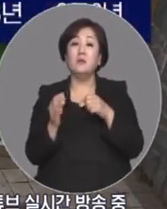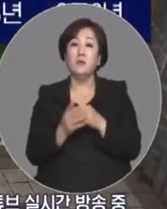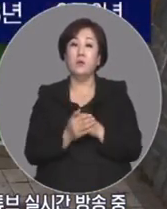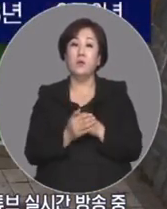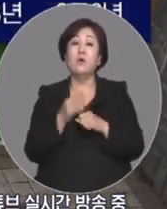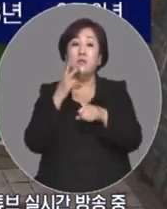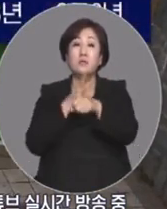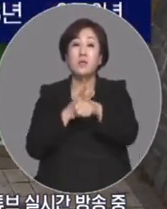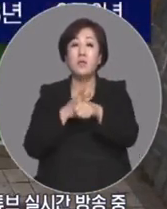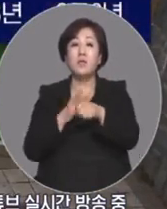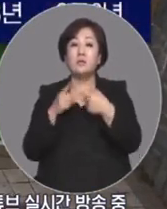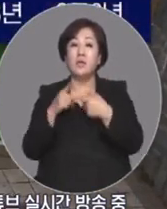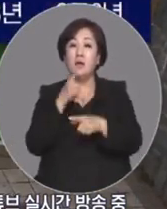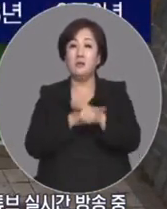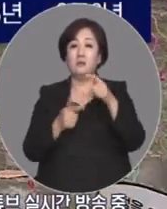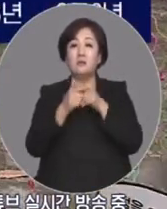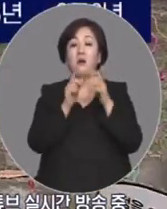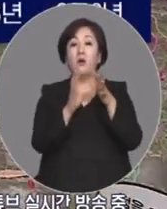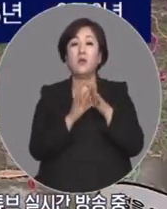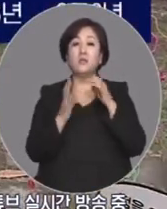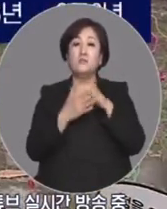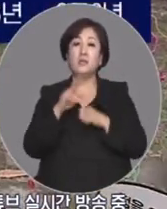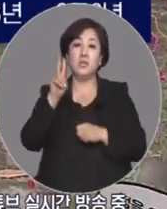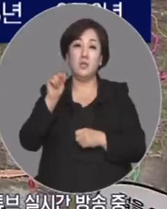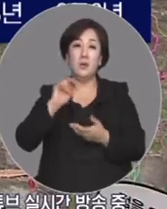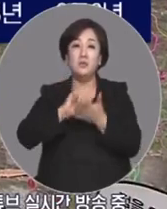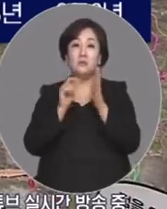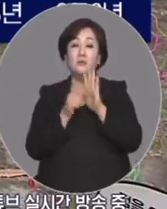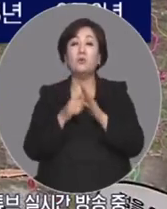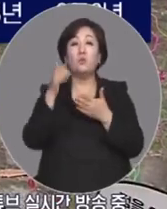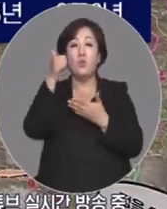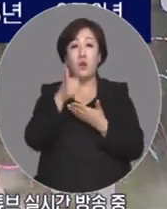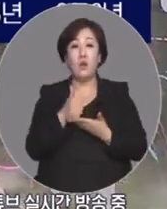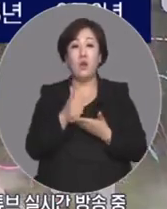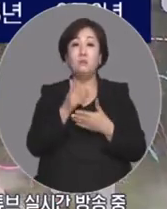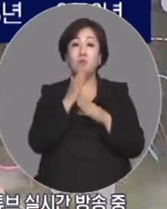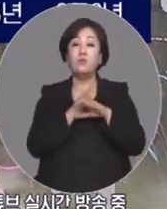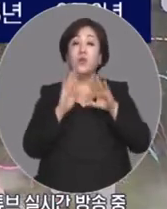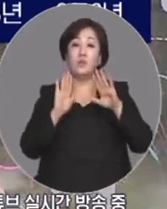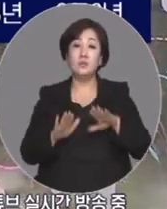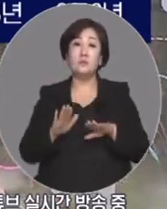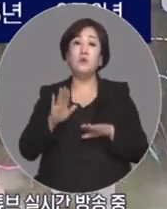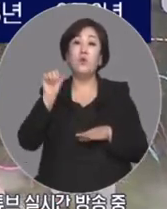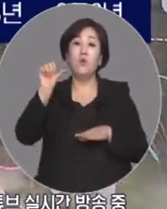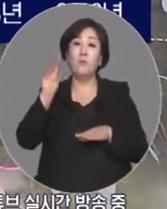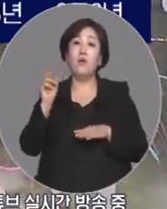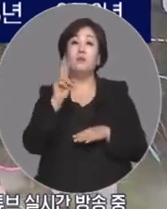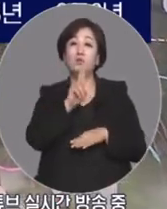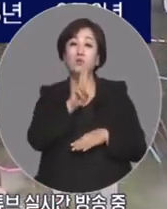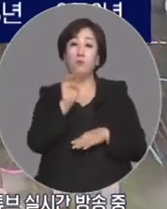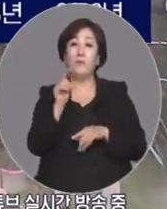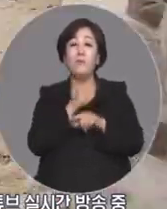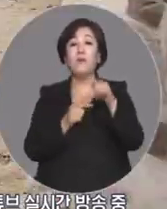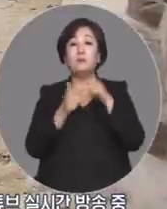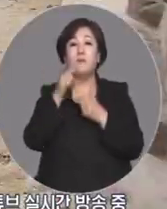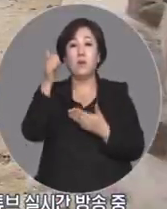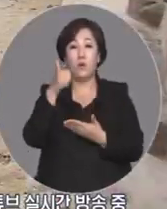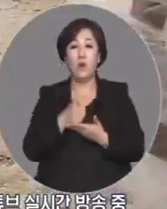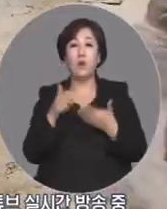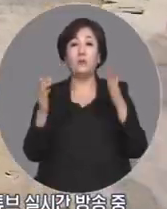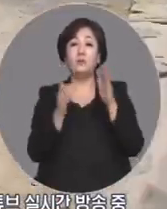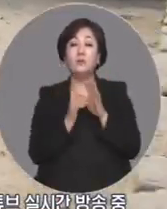선생에 대한 관심이 높아지면서 2만명 때 어떤 관람객 수도 5만명 때로 2배 넘게 늘었습니다